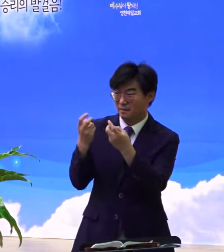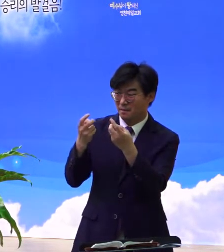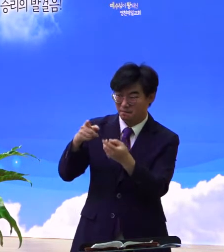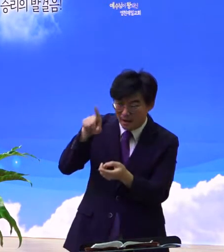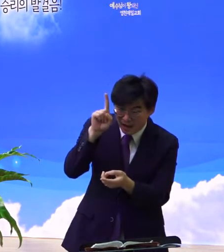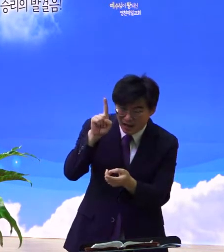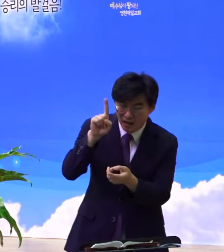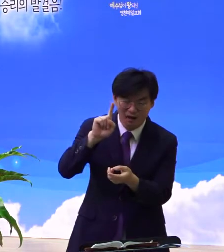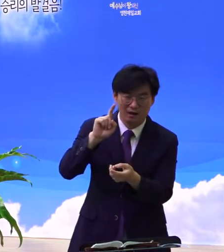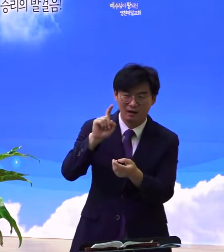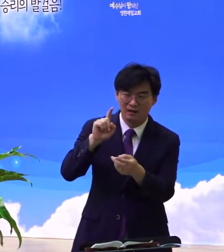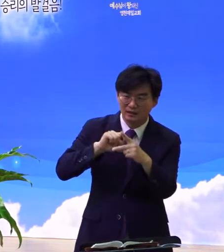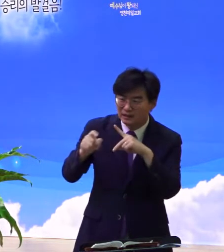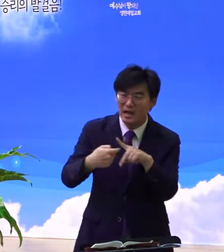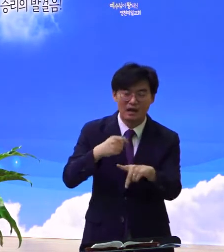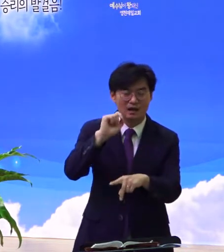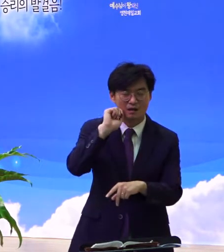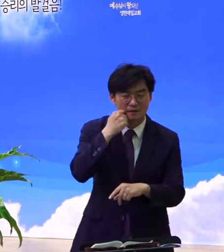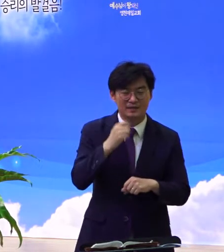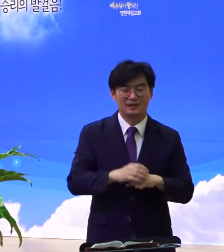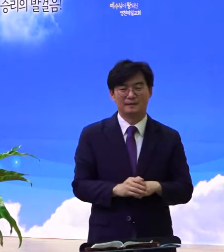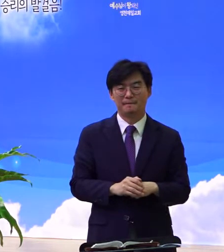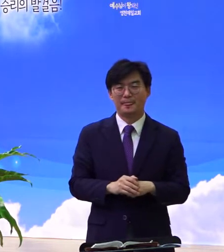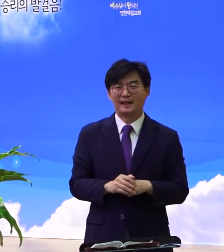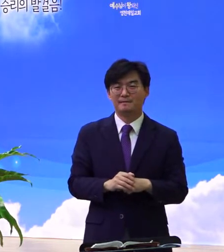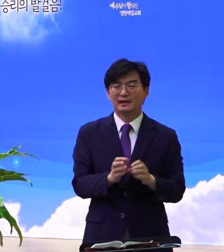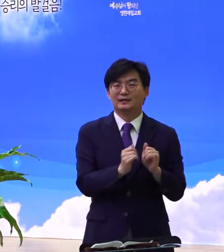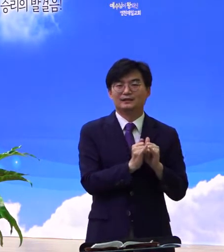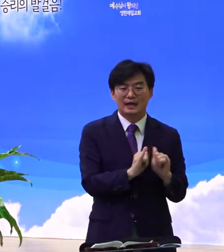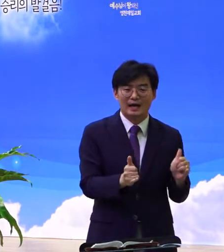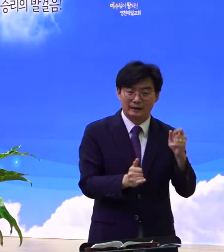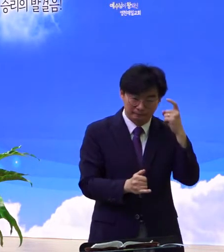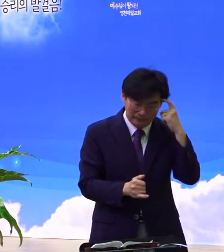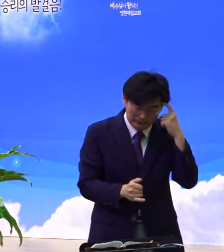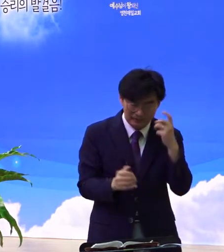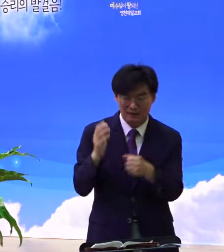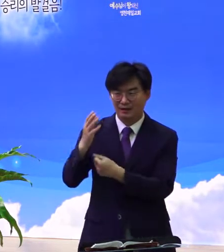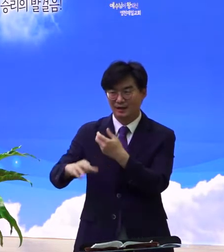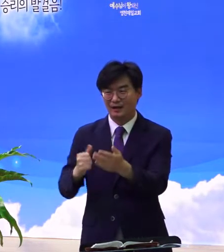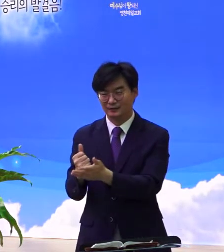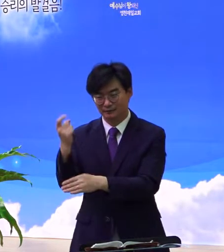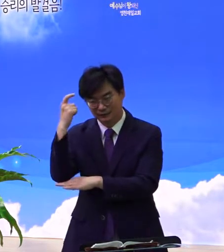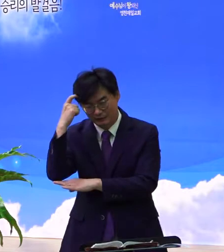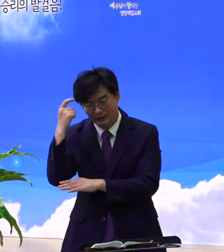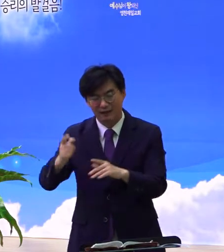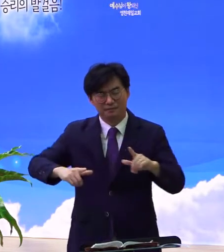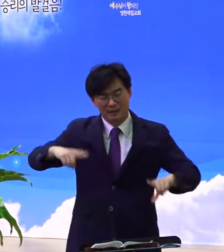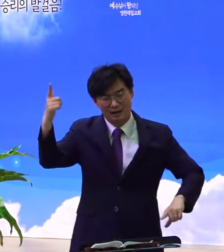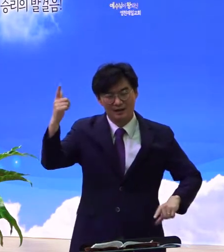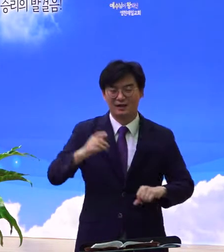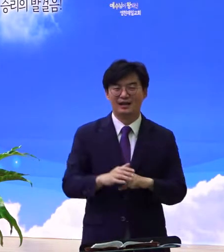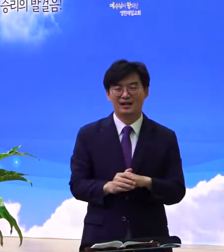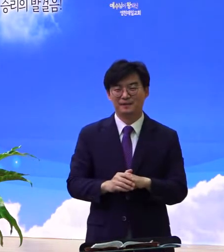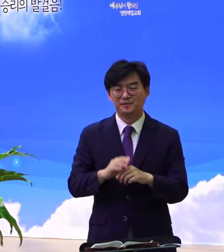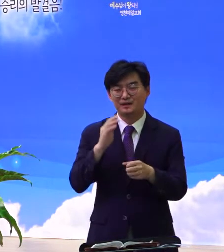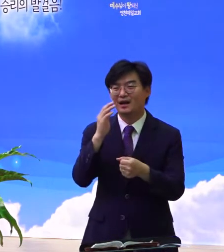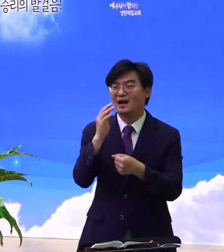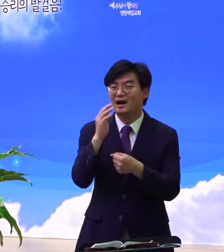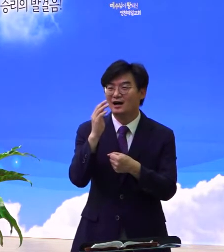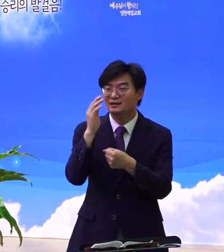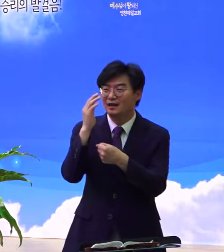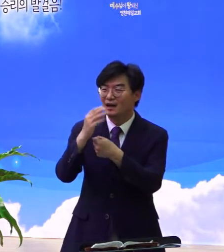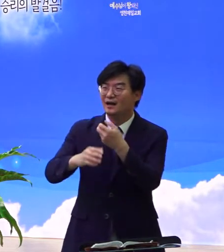하늘이 땅보다 높음 같이 하나님의 생각이 사람의 생각보다 높고 하나님의 길이 사람의 길보다